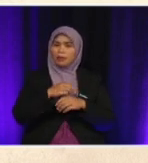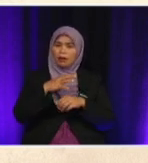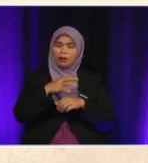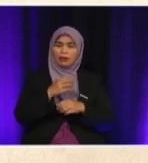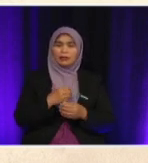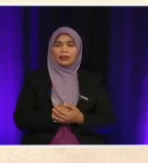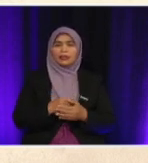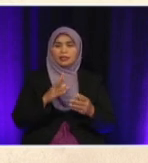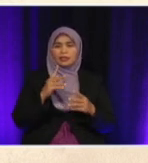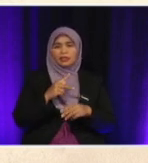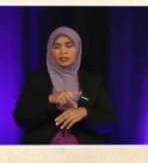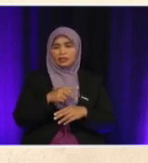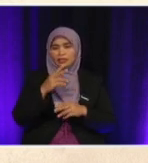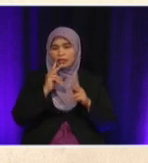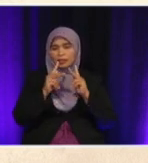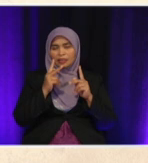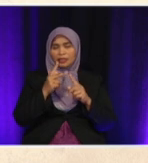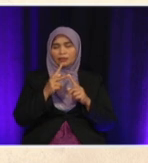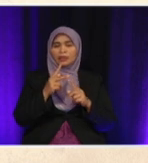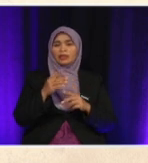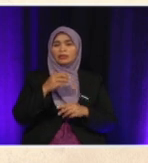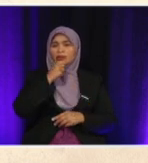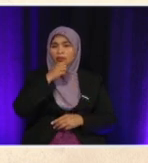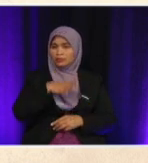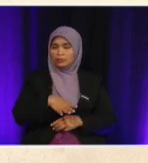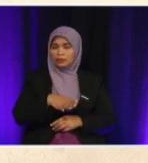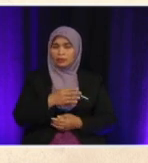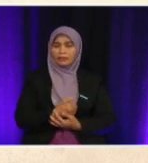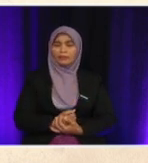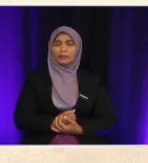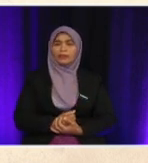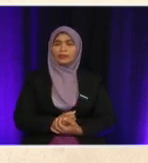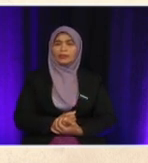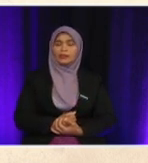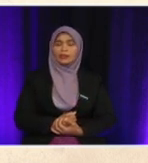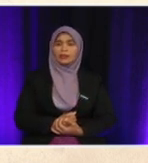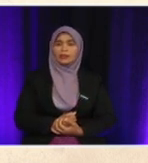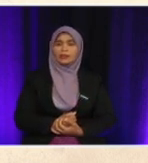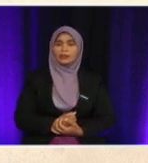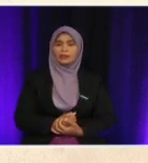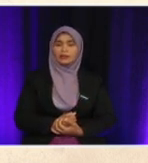kepada Baginda kita pastikan dia eee Abang Aiman di sini oke